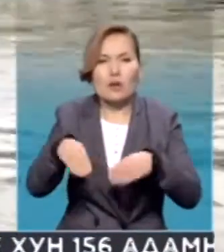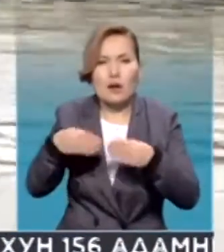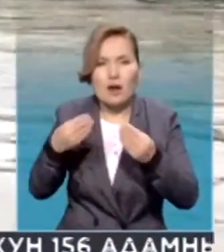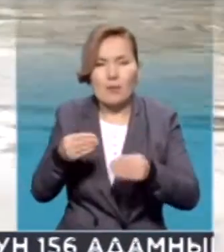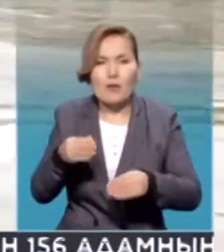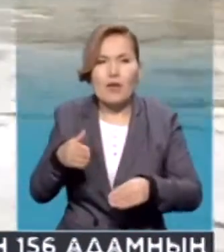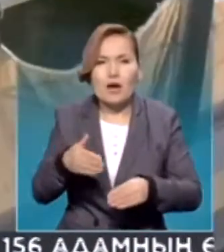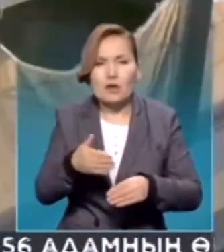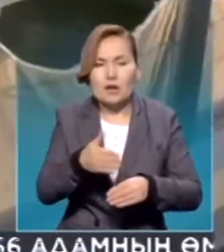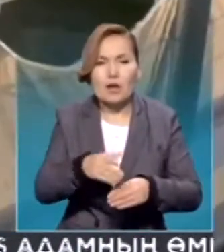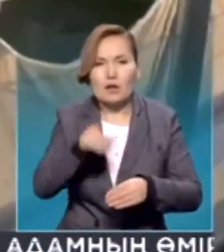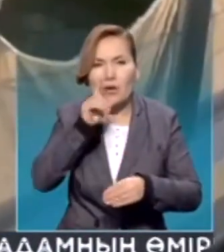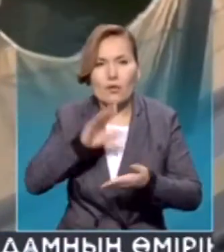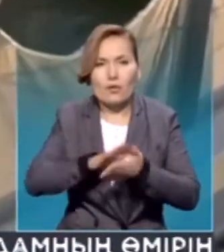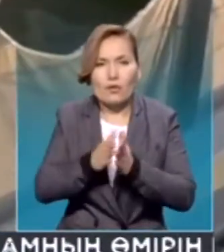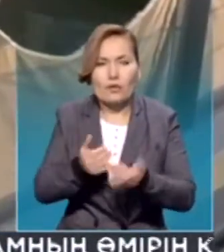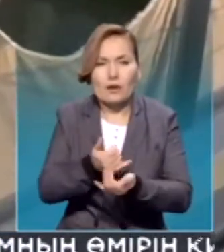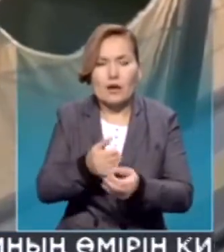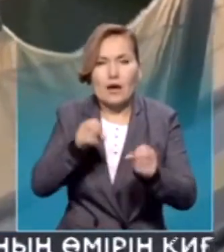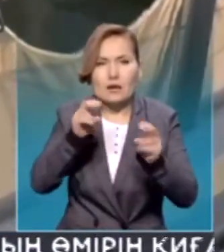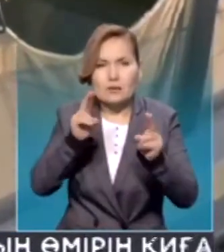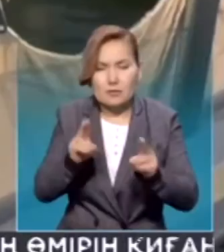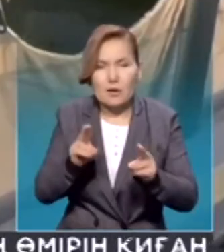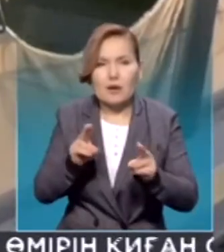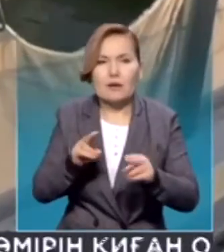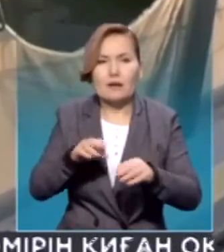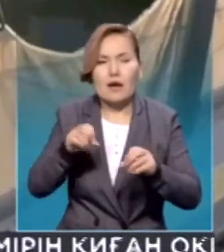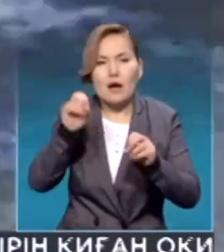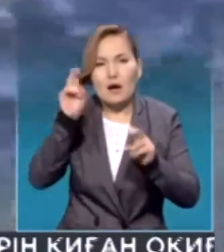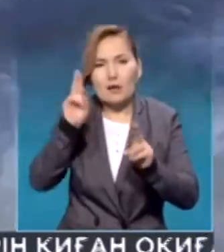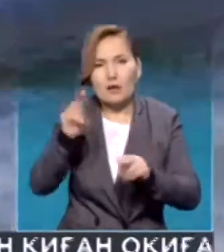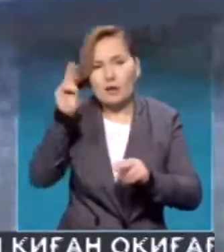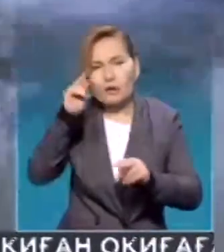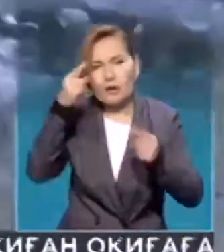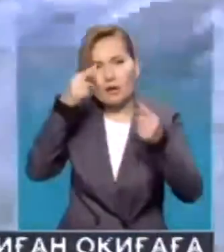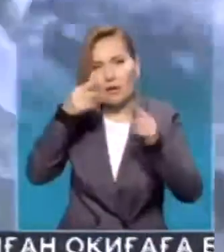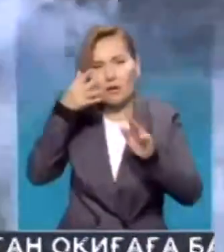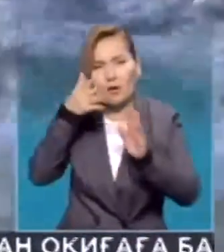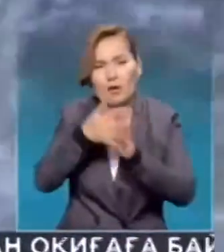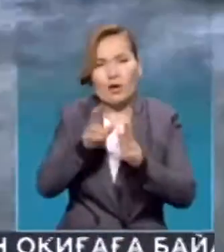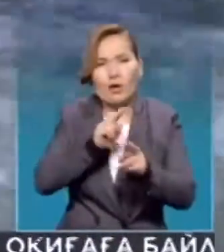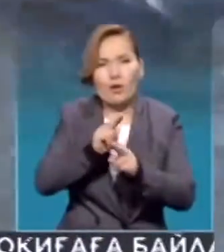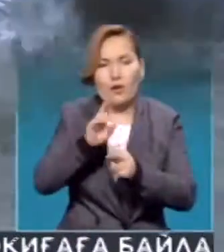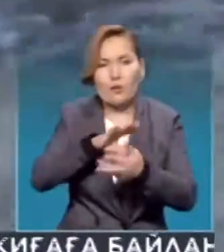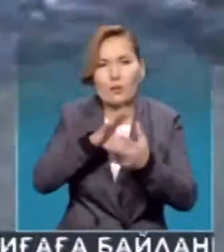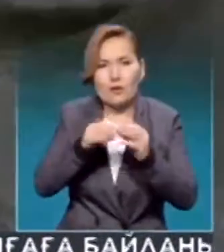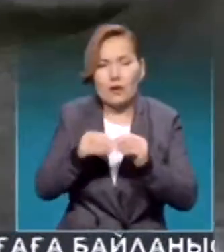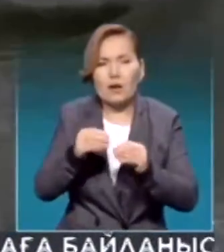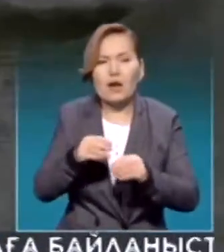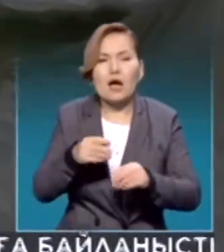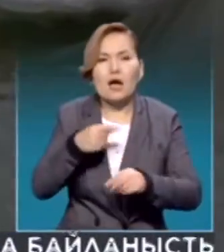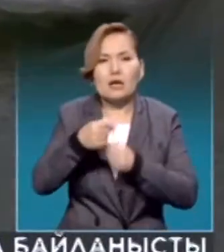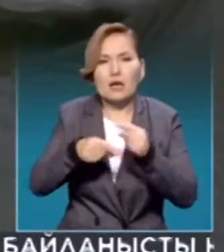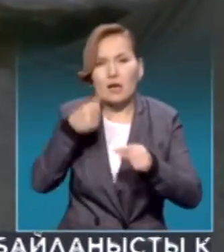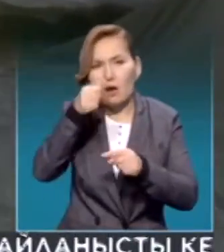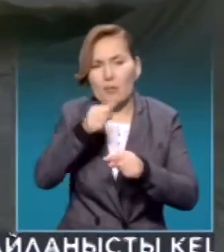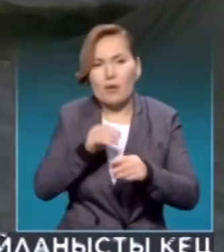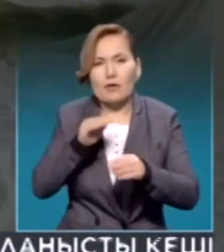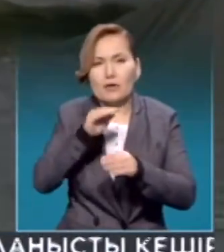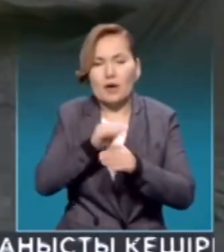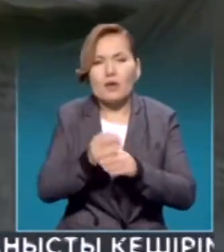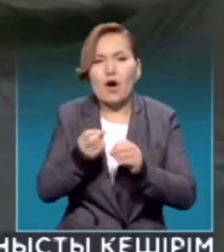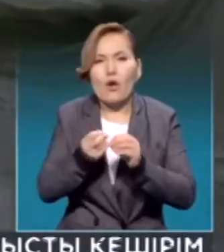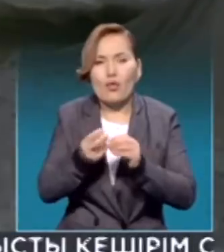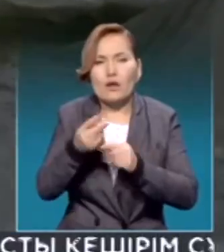өсіруге қолайлы жағдай жасалуда. Арнайы мамандар барып, халық шаруашылығының технологиясын үйретеді. Жүйелі жұмыстардың нәтижесінде келер жылы тағы 12